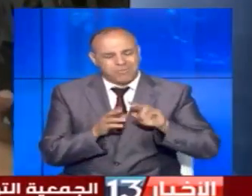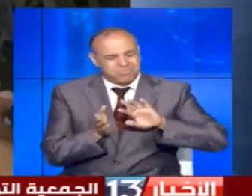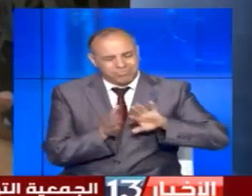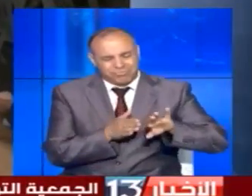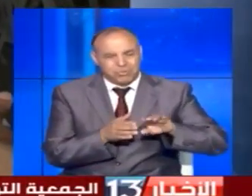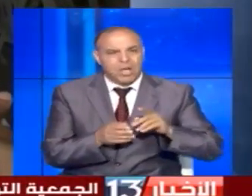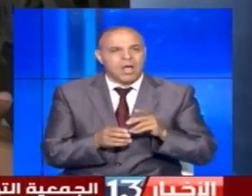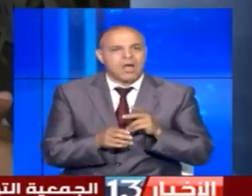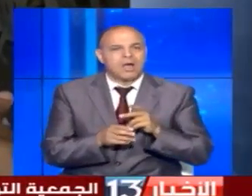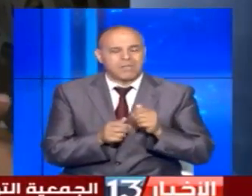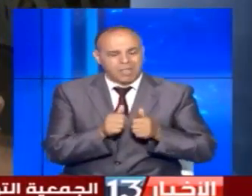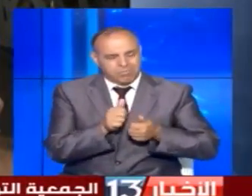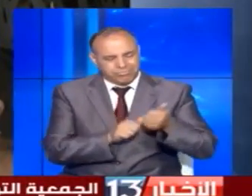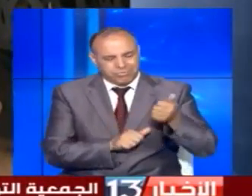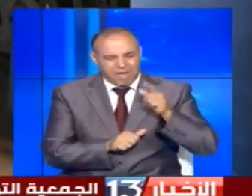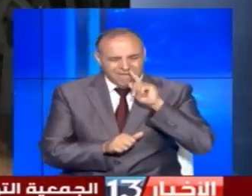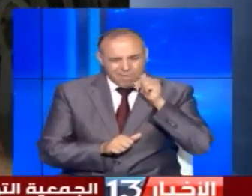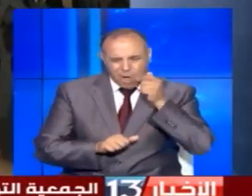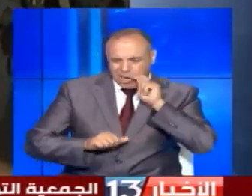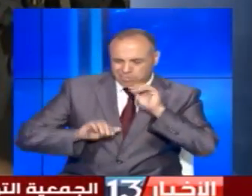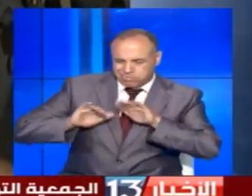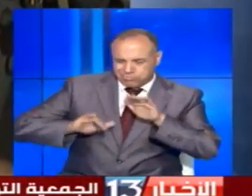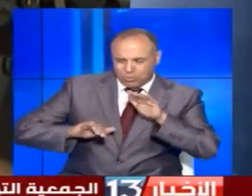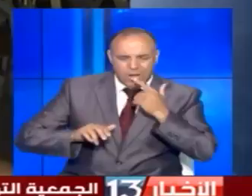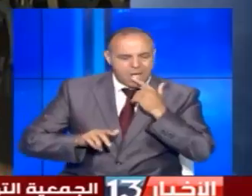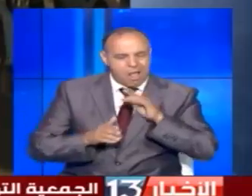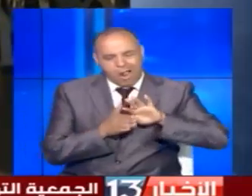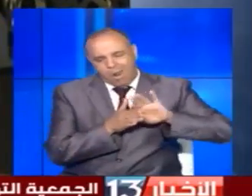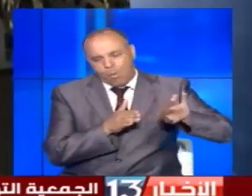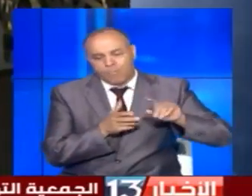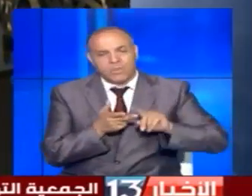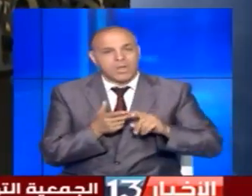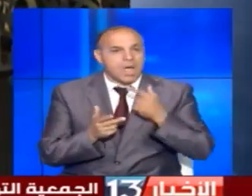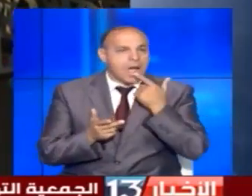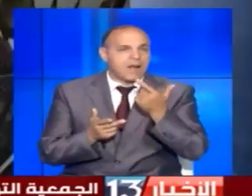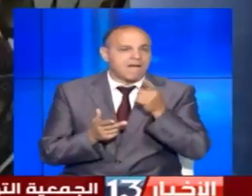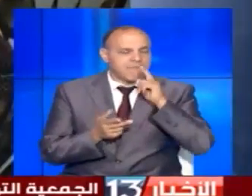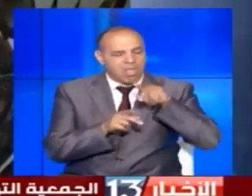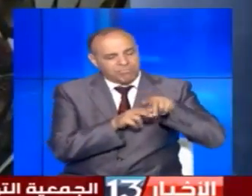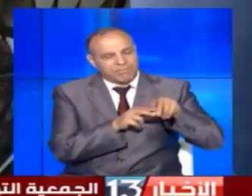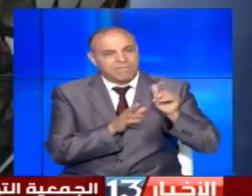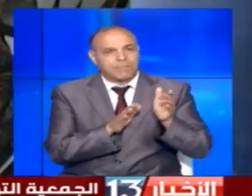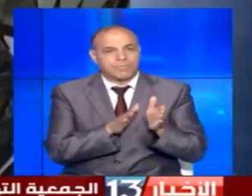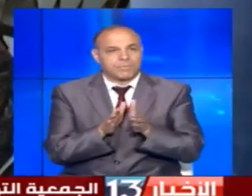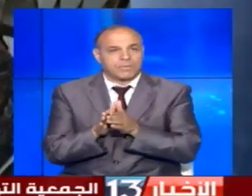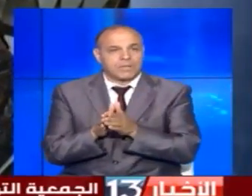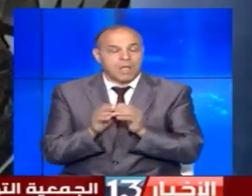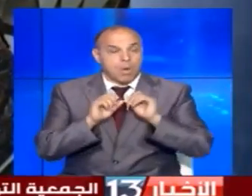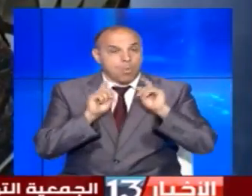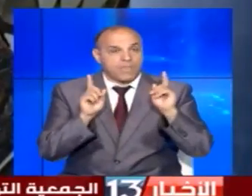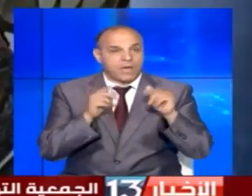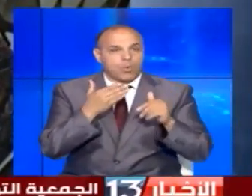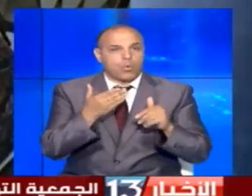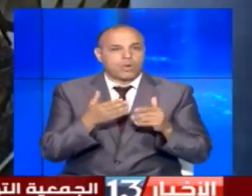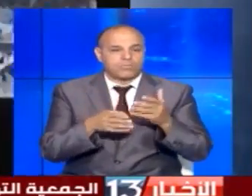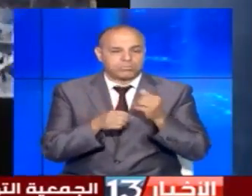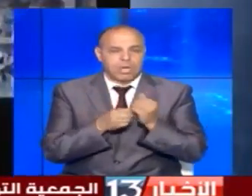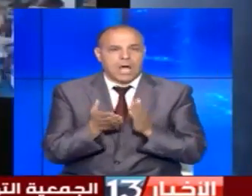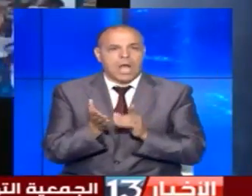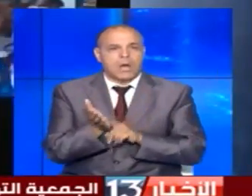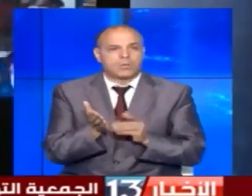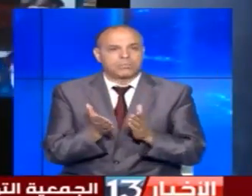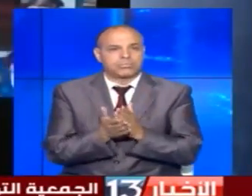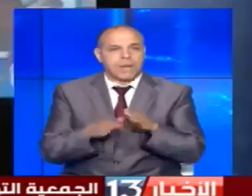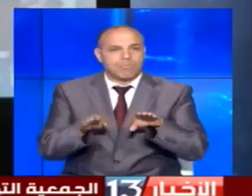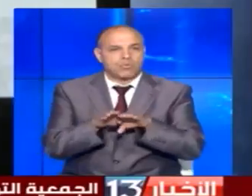ونقضيه على التمييز اللي معناها يتمارس على المرأة. المضي قدما في تبني مشروع قانون